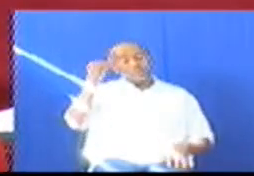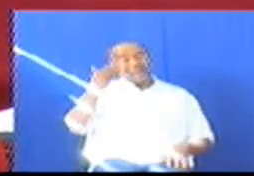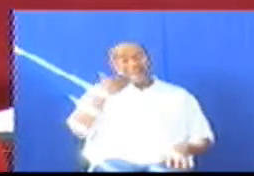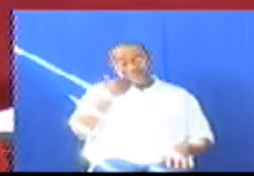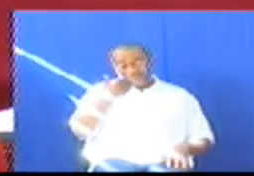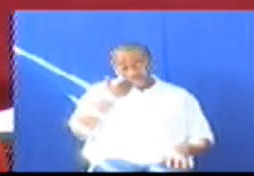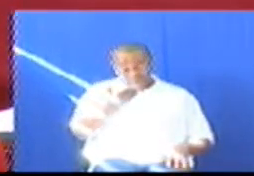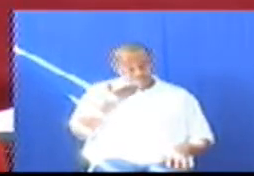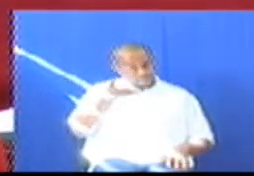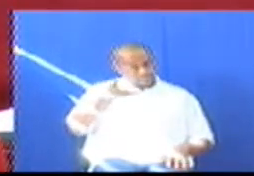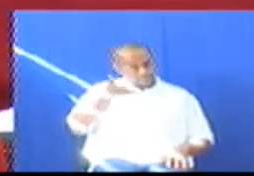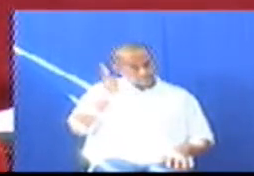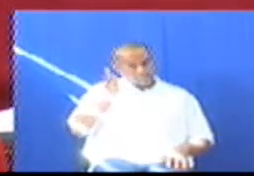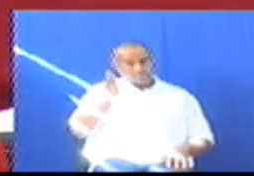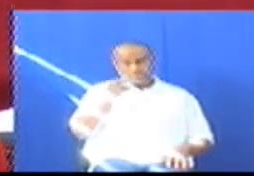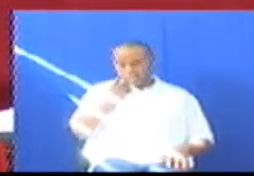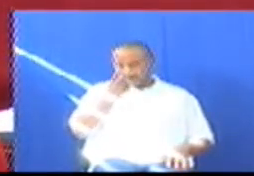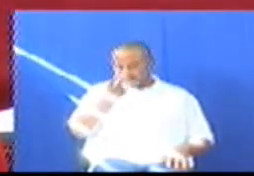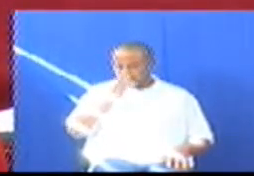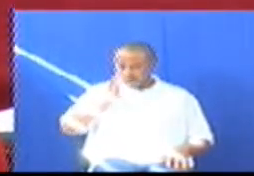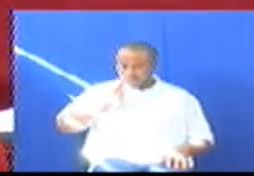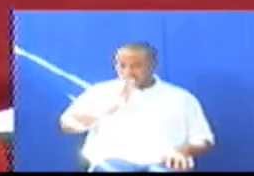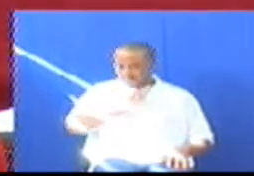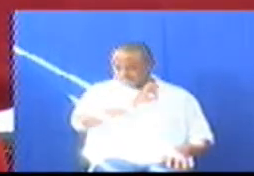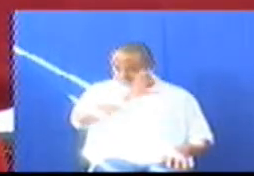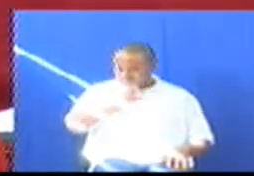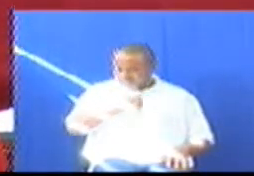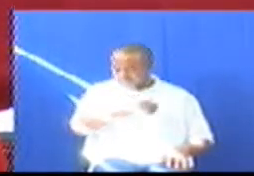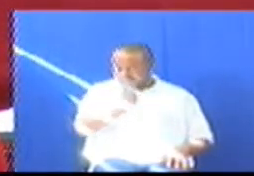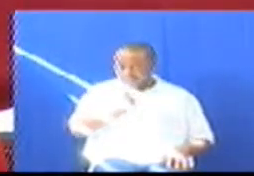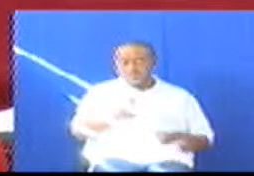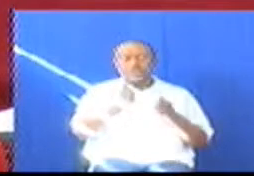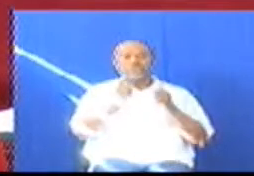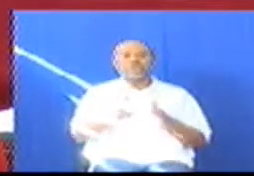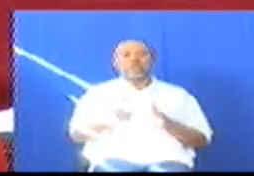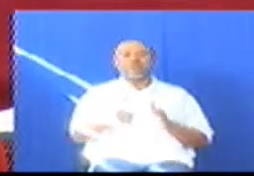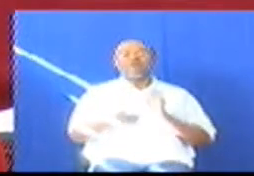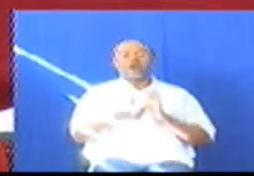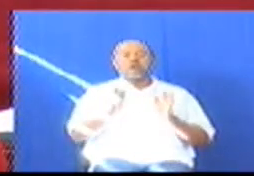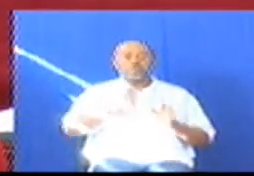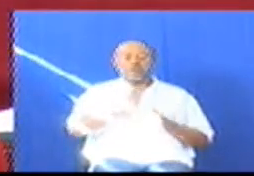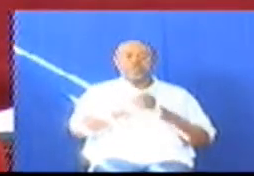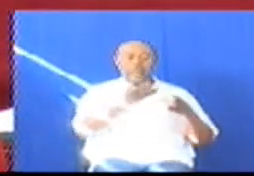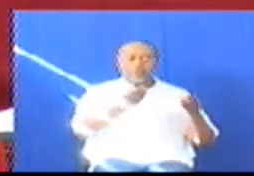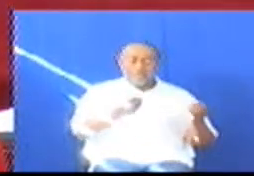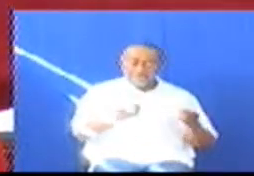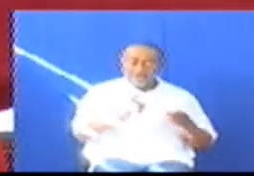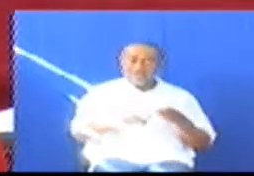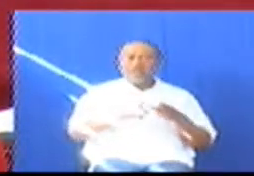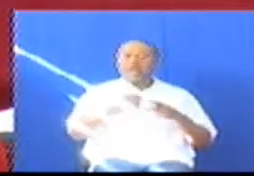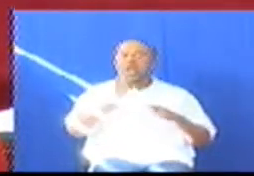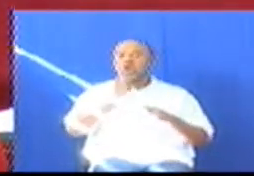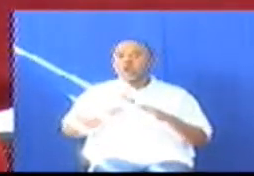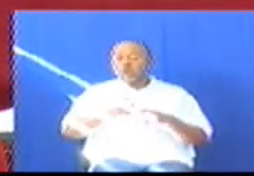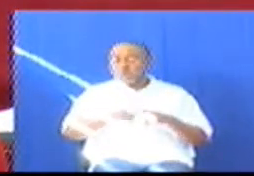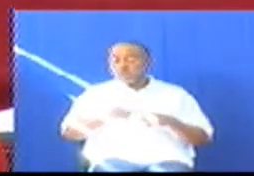namna ya kufanya bodi hizi zikajiendesha. Tuna bodi ya pamba, bodi ya korosho, bodi